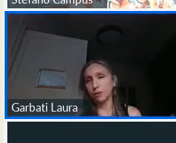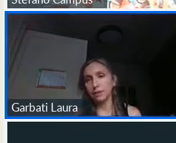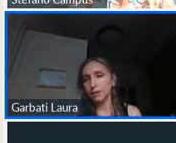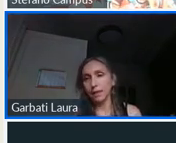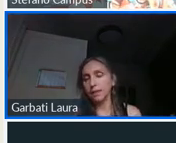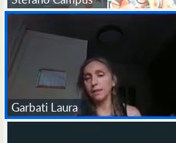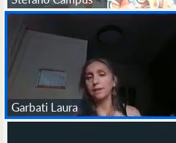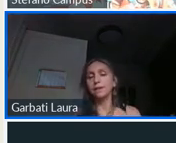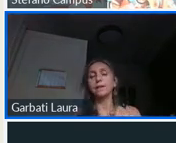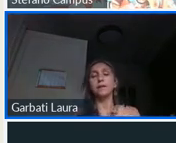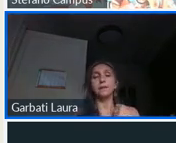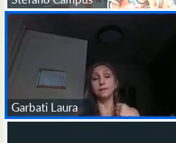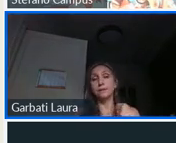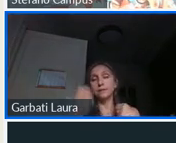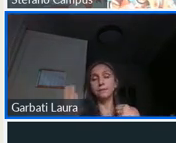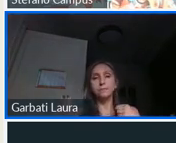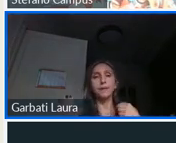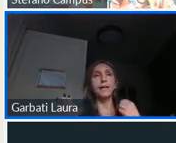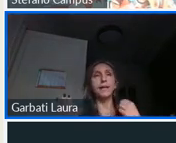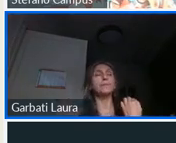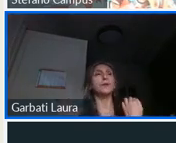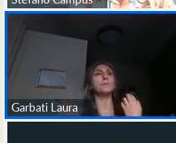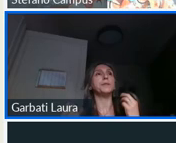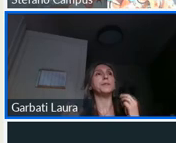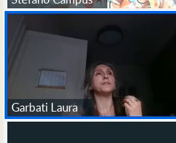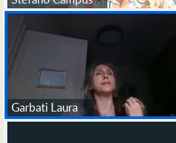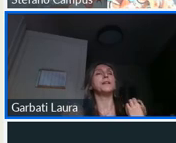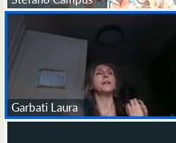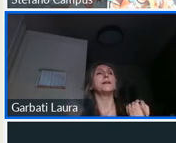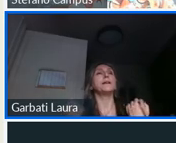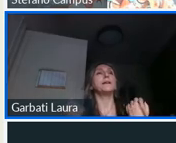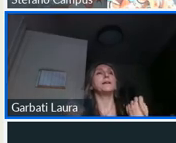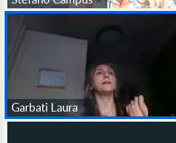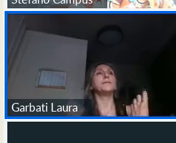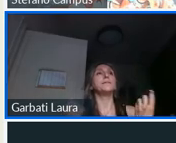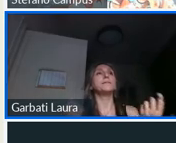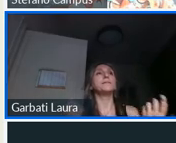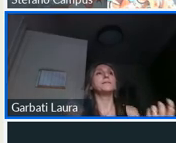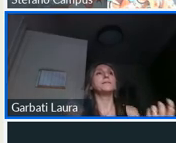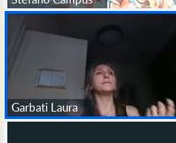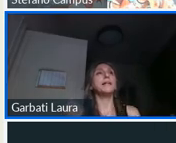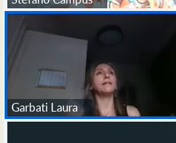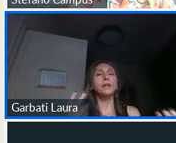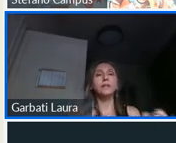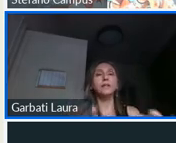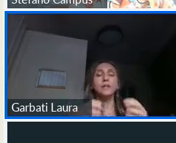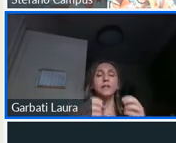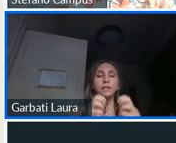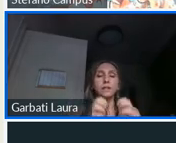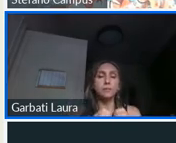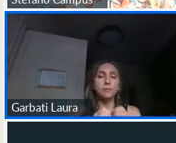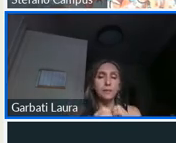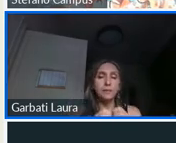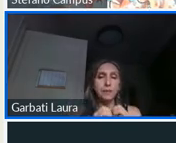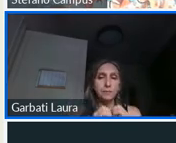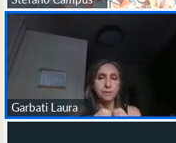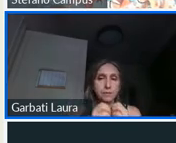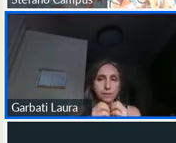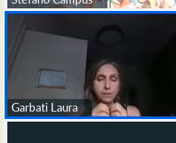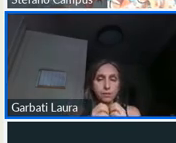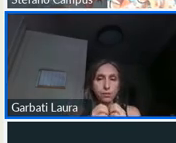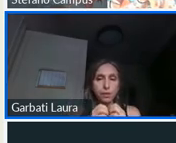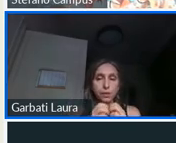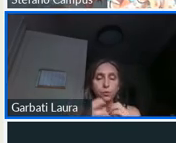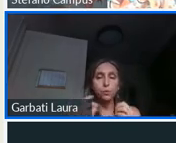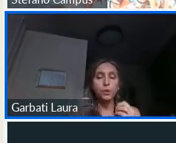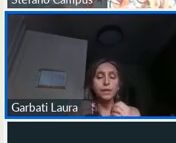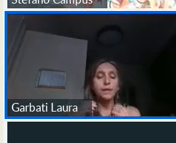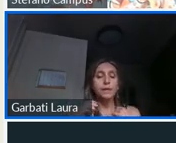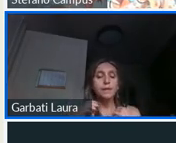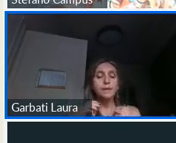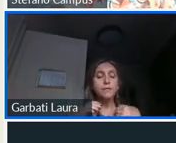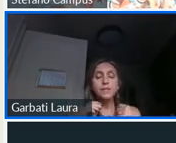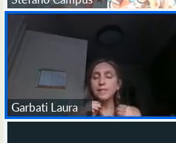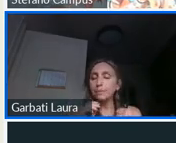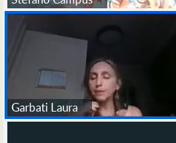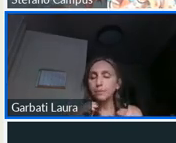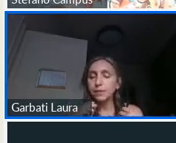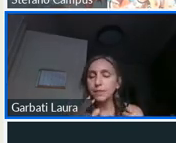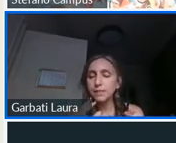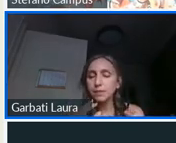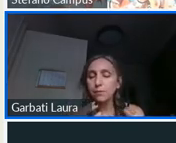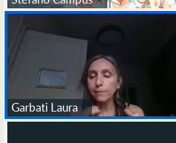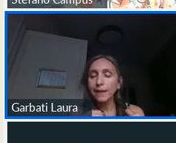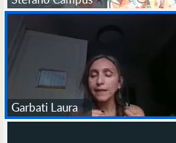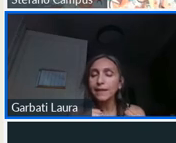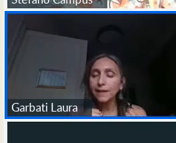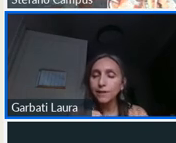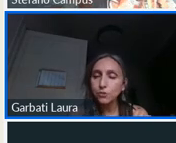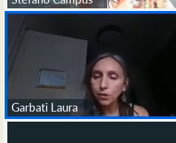quasi 50 anni, anzi, manca un pochi mesi, e lavorando all'interno della pubblica amministrazione, in cui voi